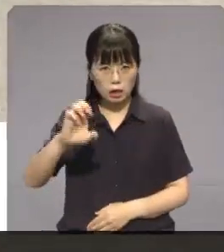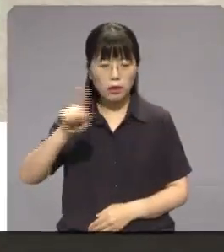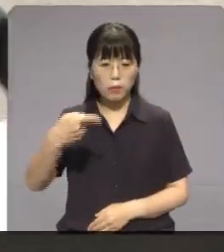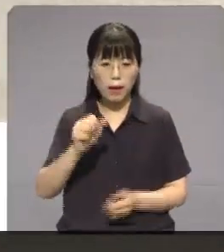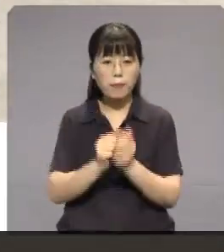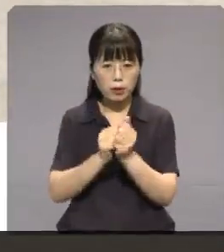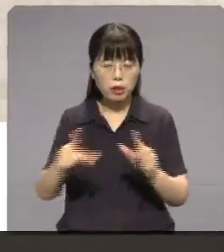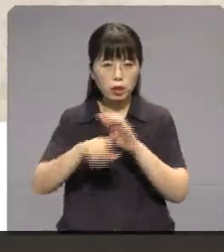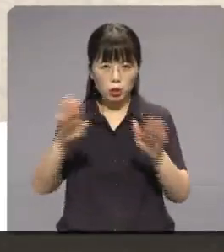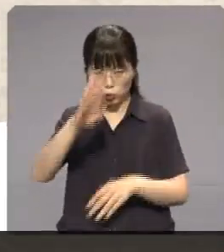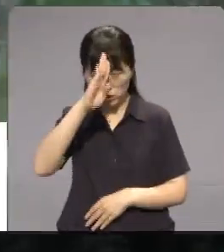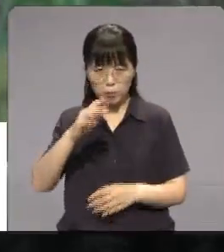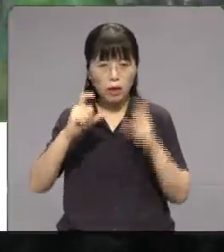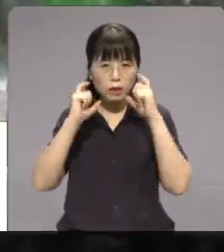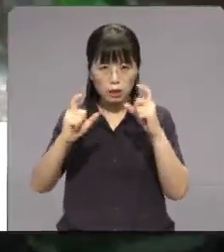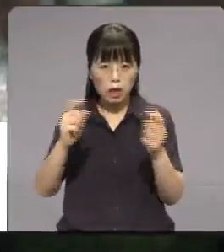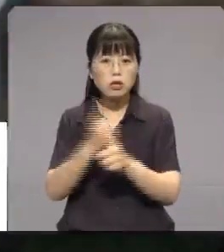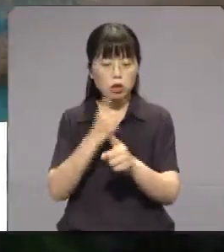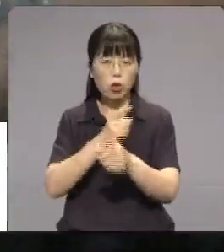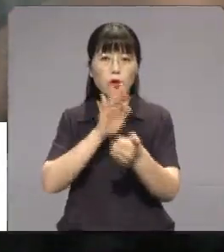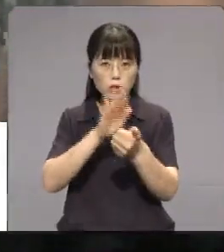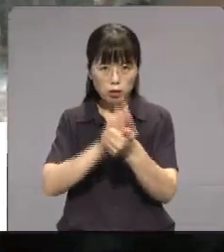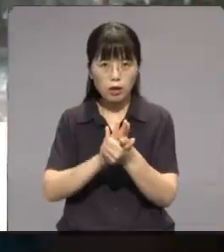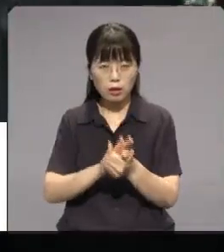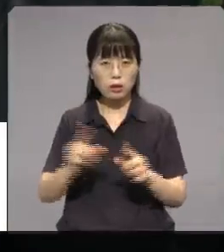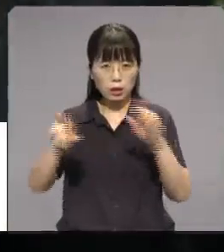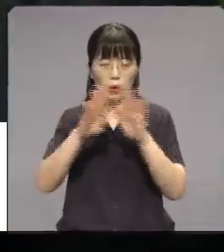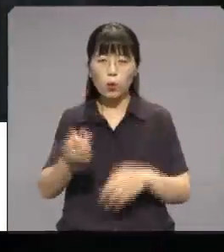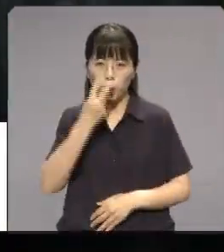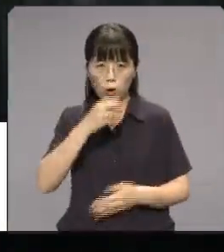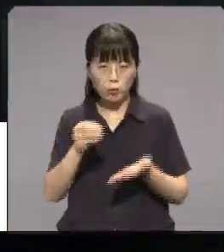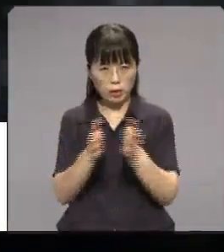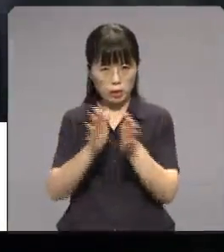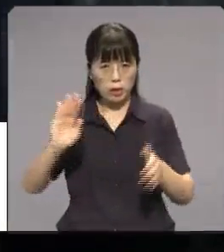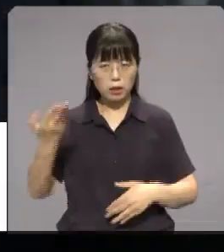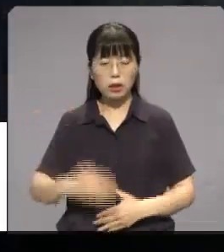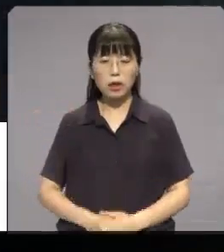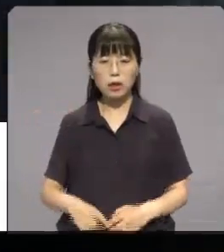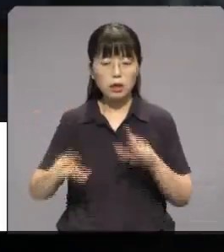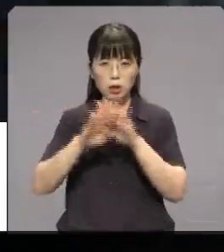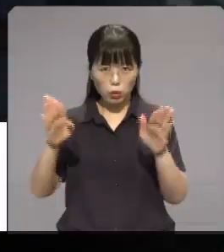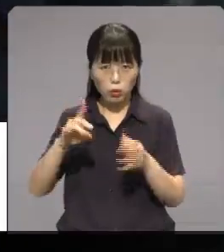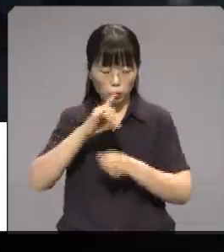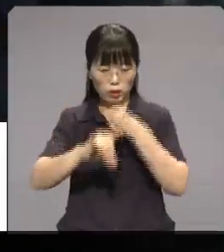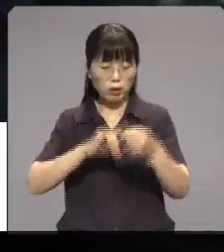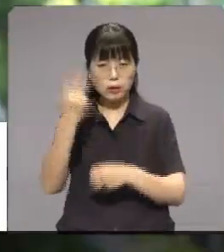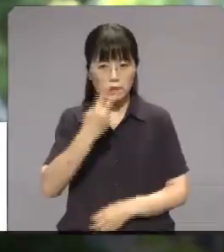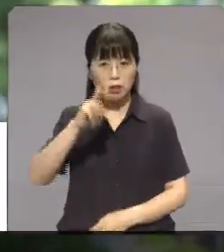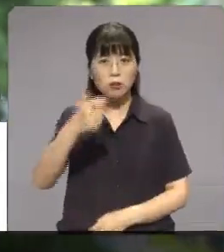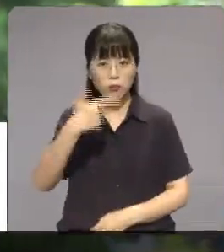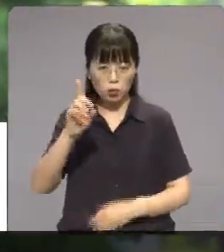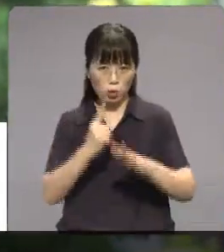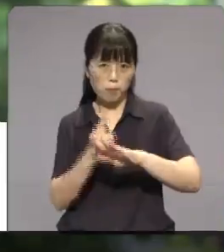기후 재해로 인한 질병 진단과 치료를 지원하는 기후 보험이 도입됩니다. 기후 위성도